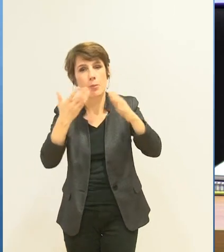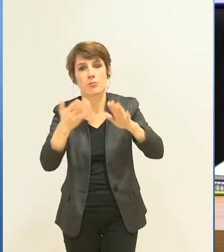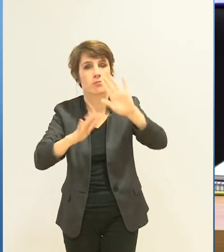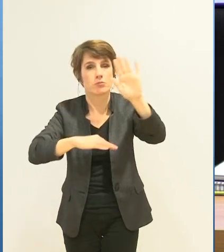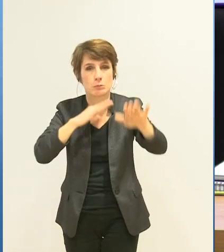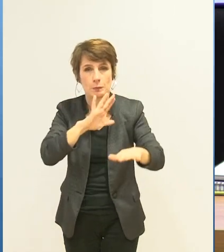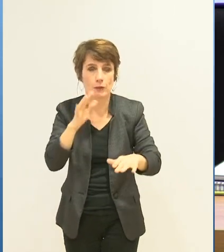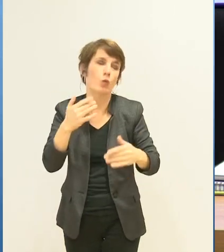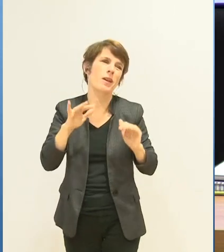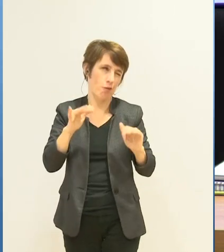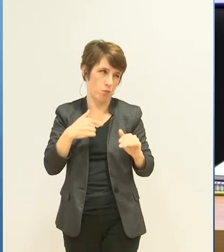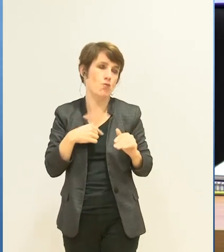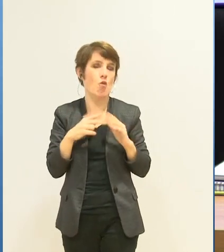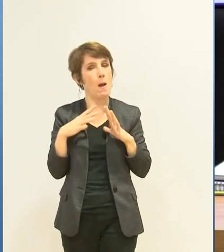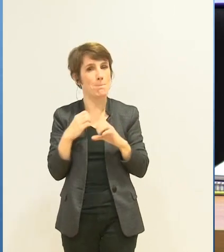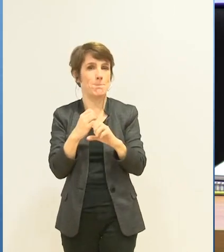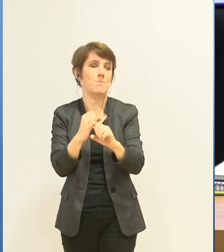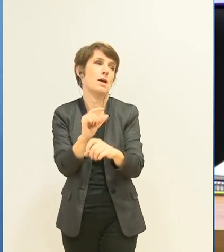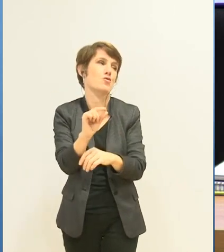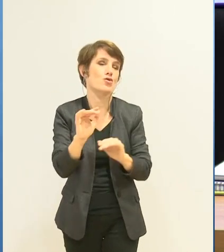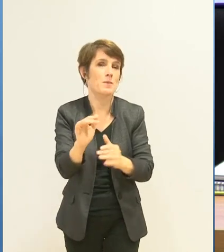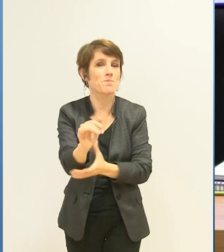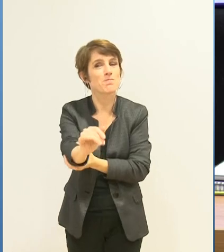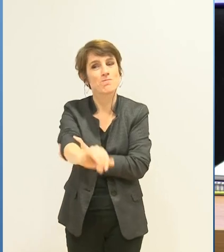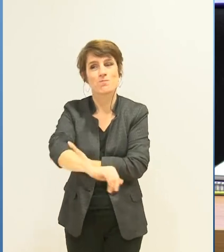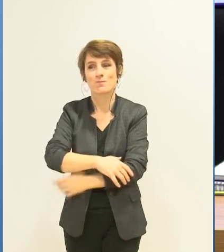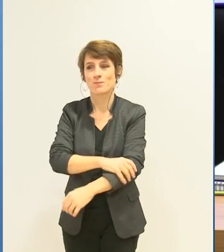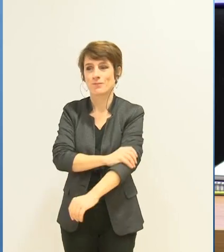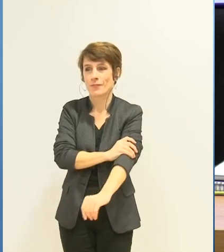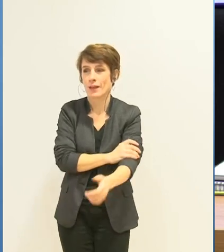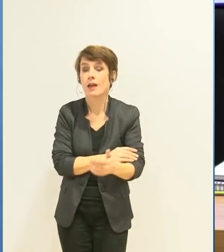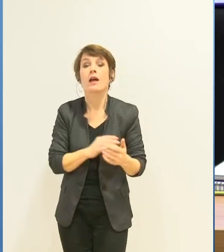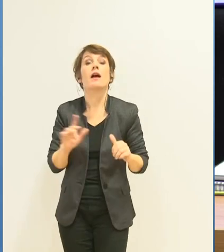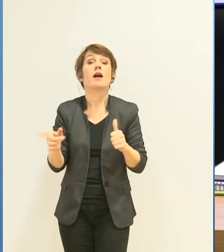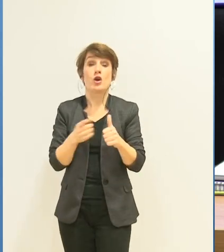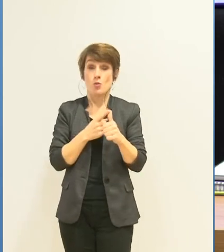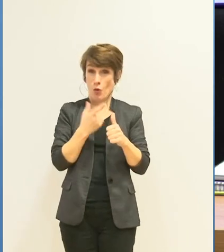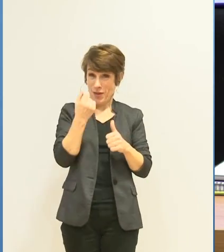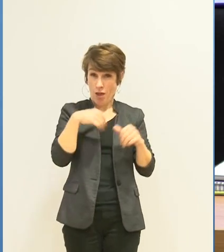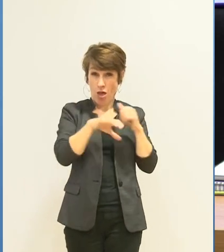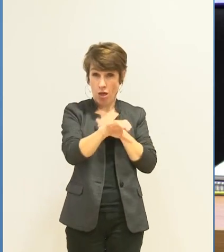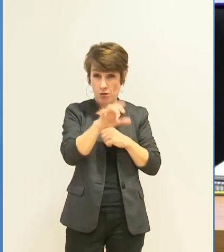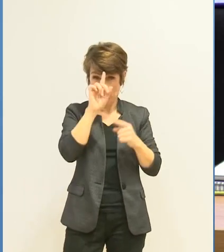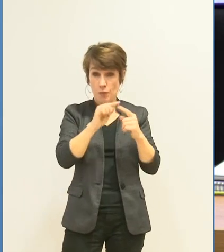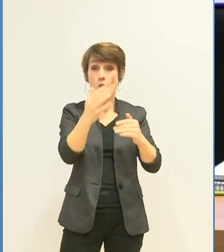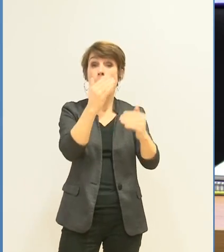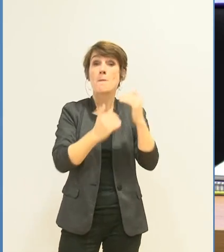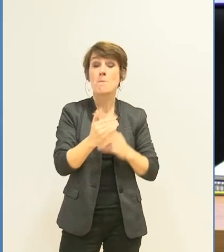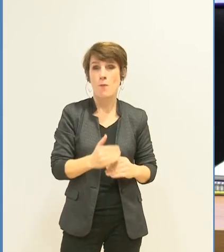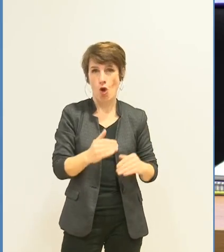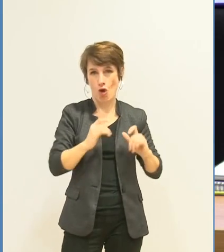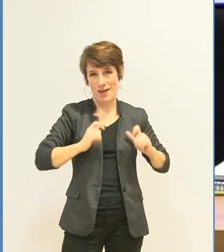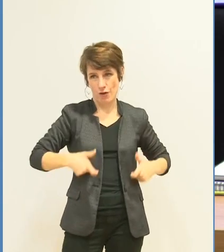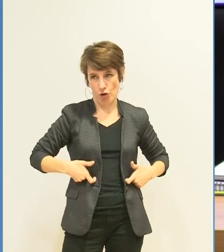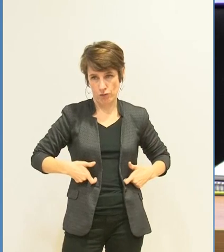s'y employer un peu le plan école qui produit